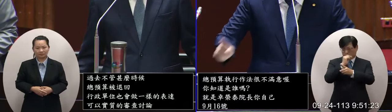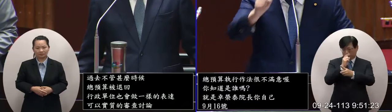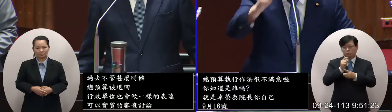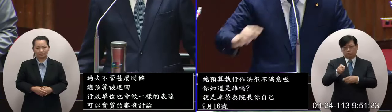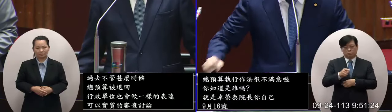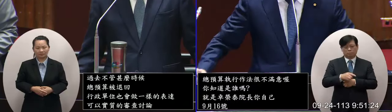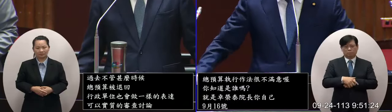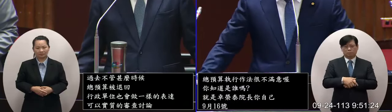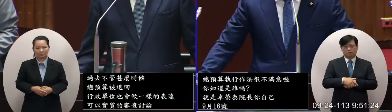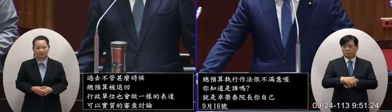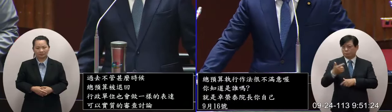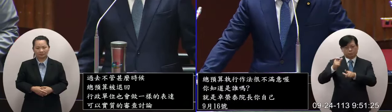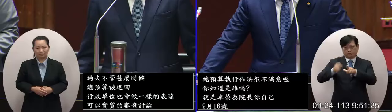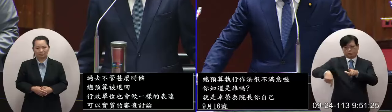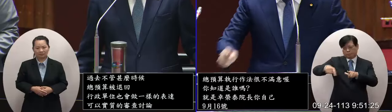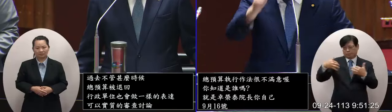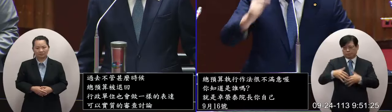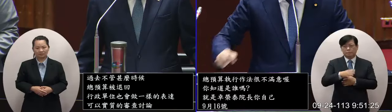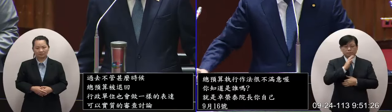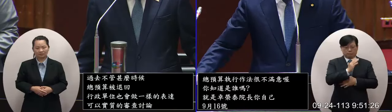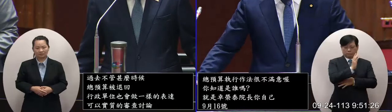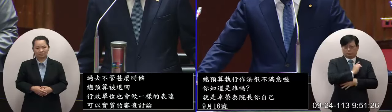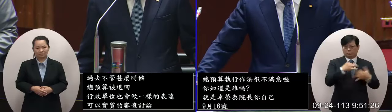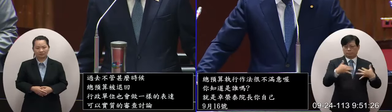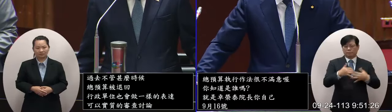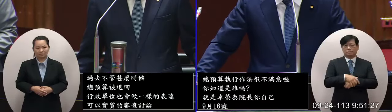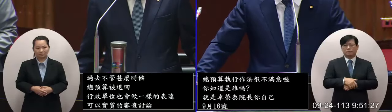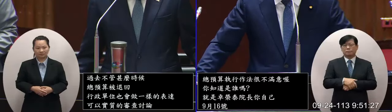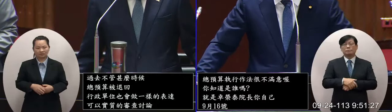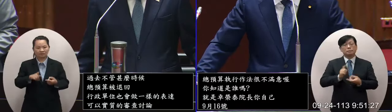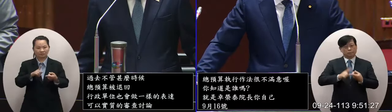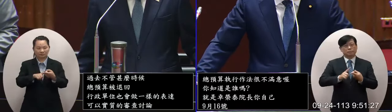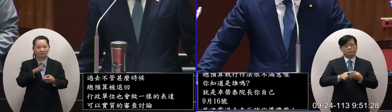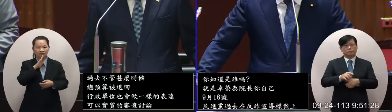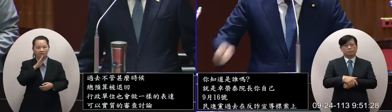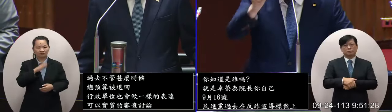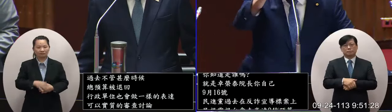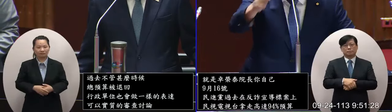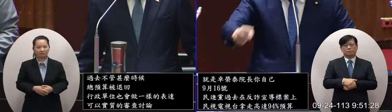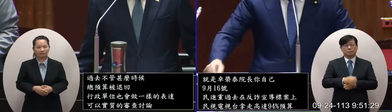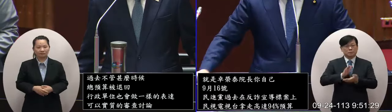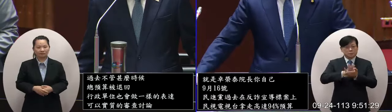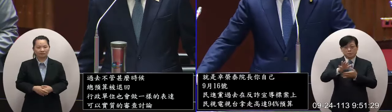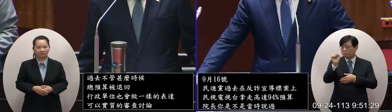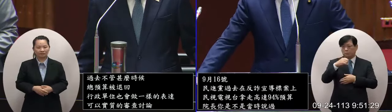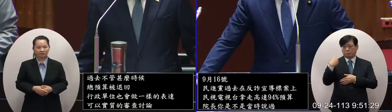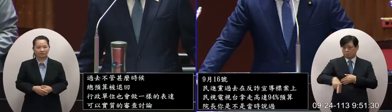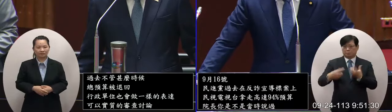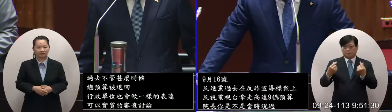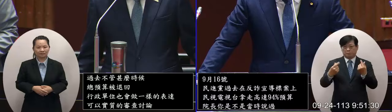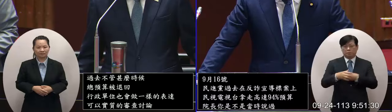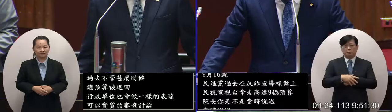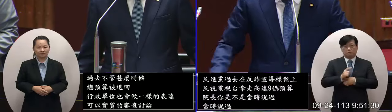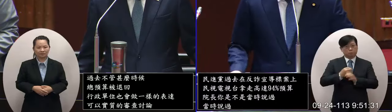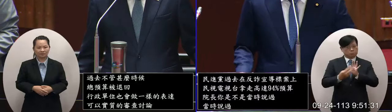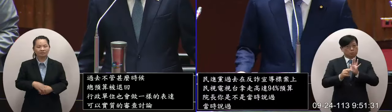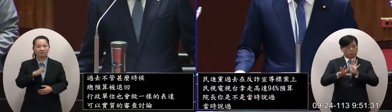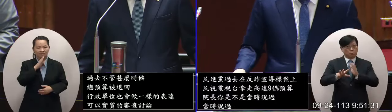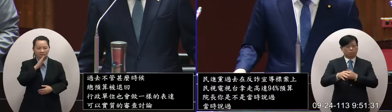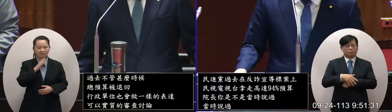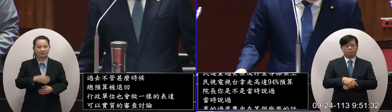的话？不是厂商的问题，是政府的问题。你有没有这样说过？ 没有错。 未来不允许这样的情形，你有没有这样说